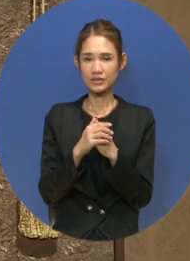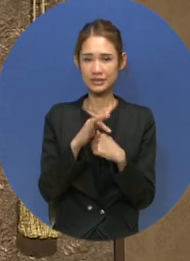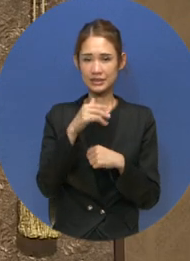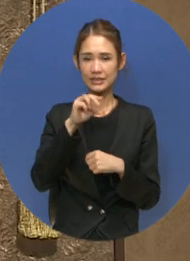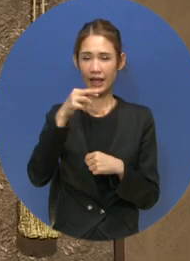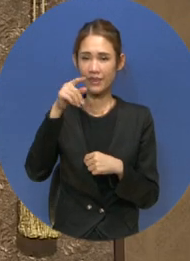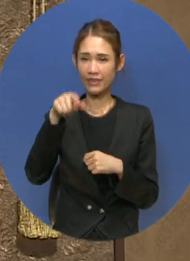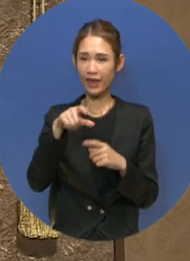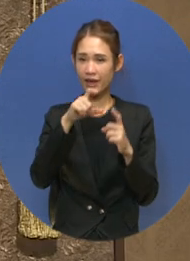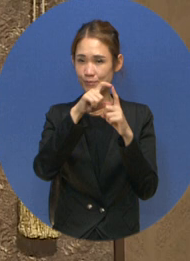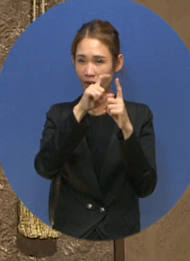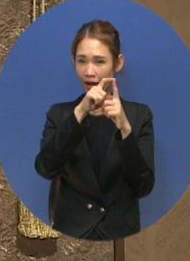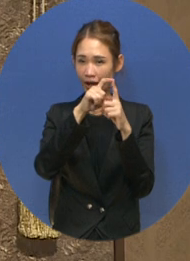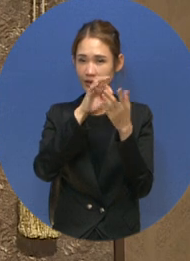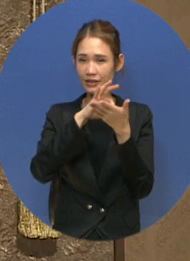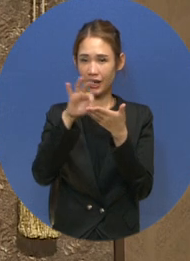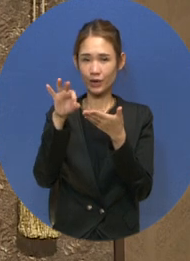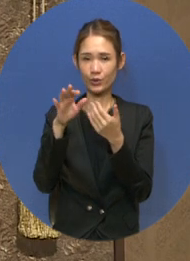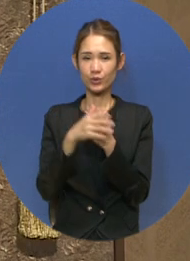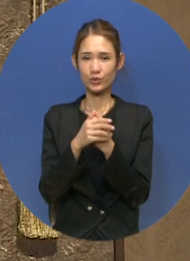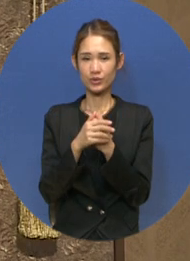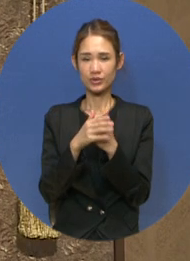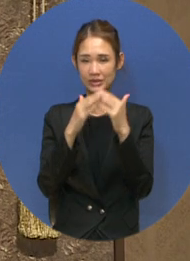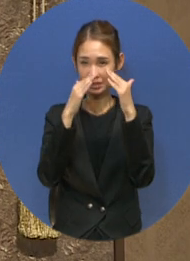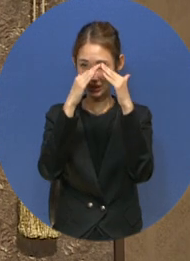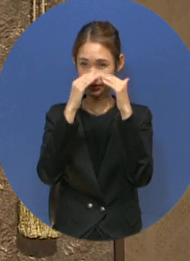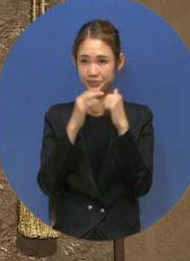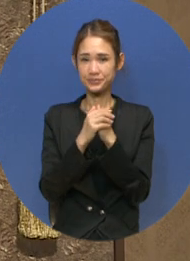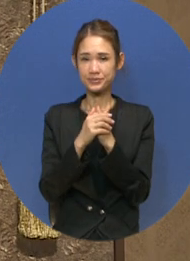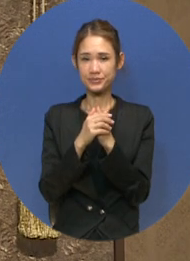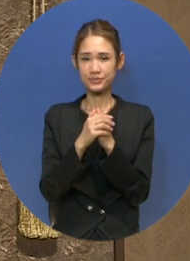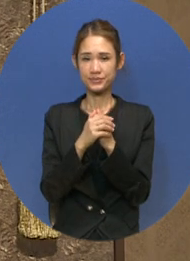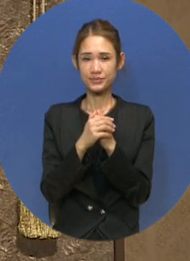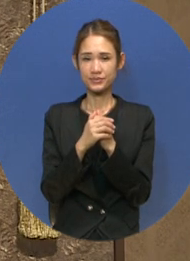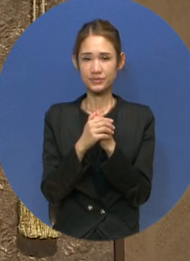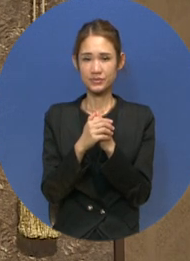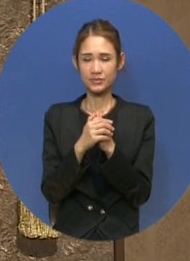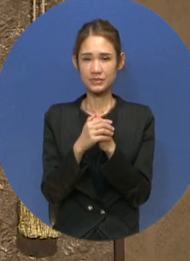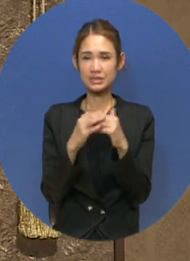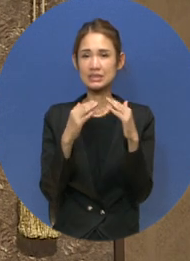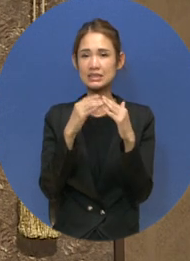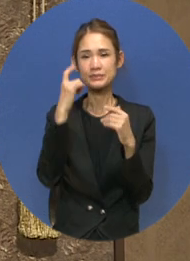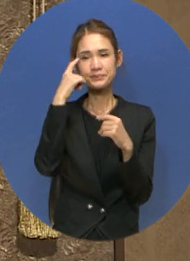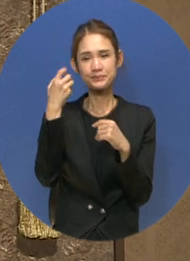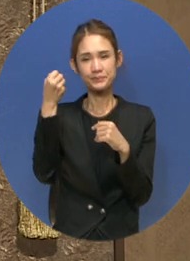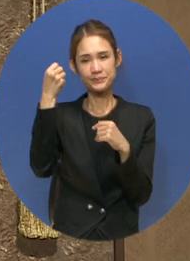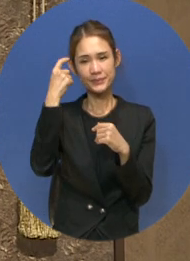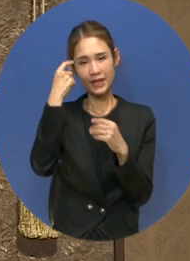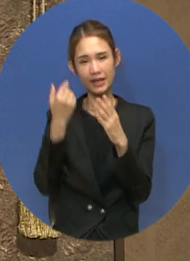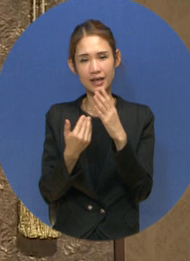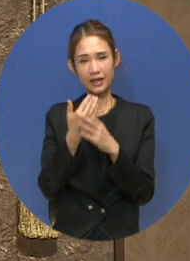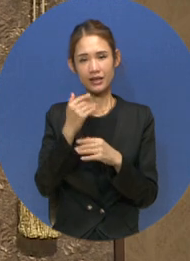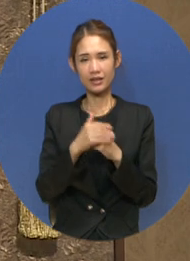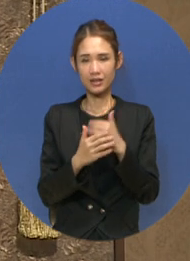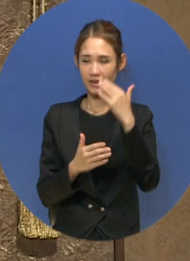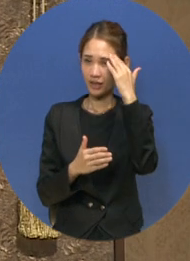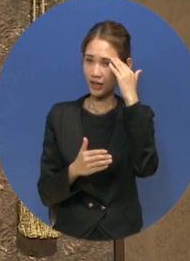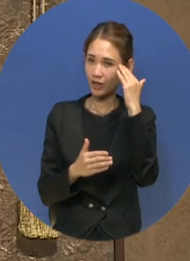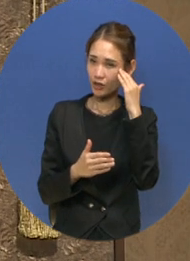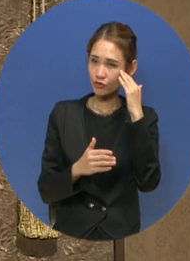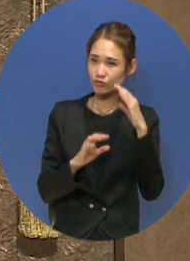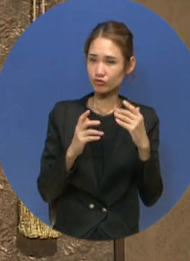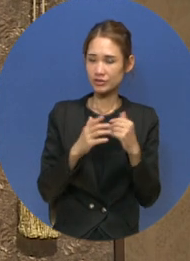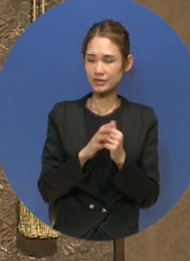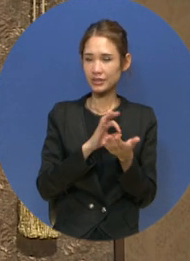씁니다. 그러니까 집택자거든요. 그러니까 일본에서 쓰는 재택은 하우스 개념이고요. 우리나라에서